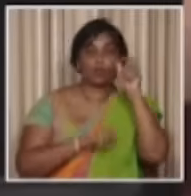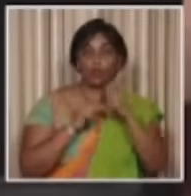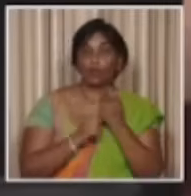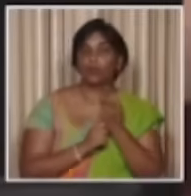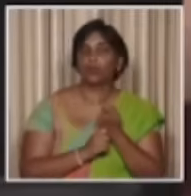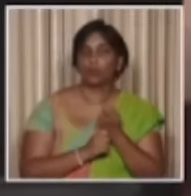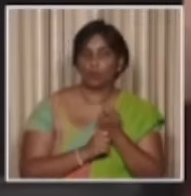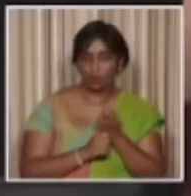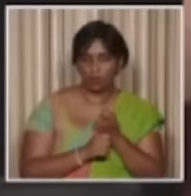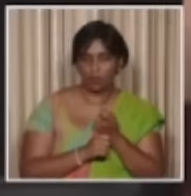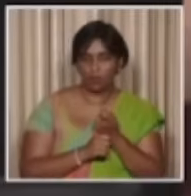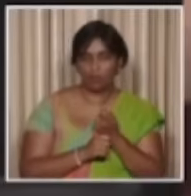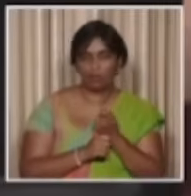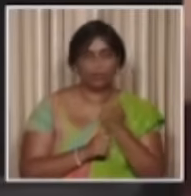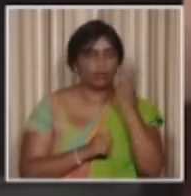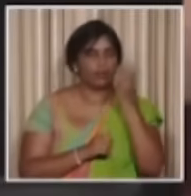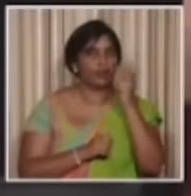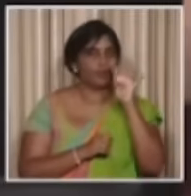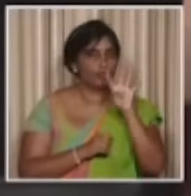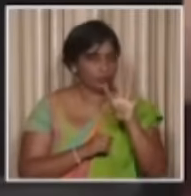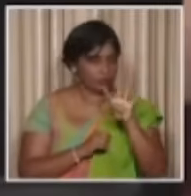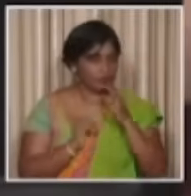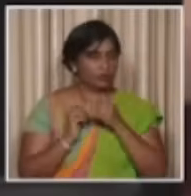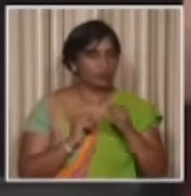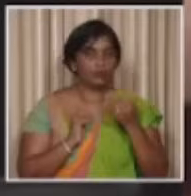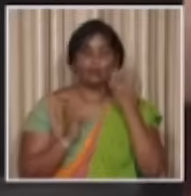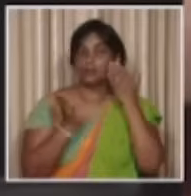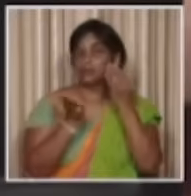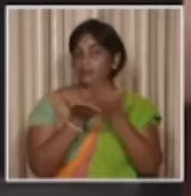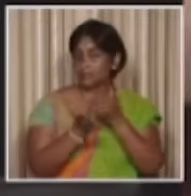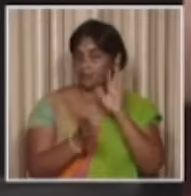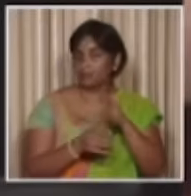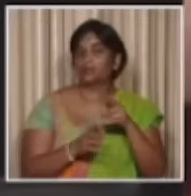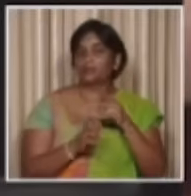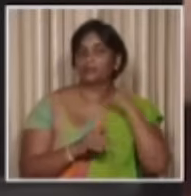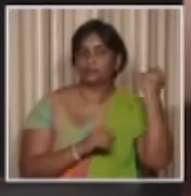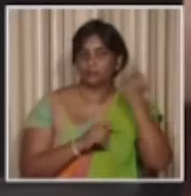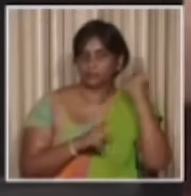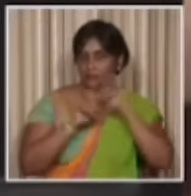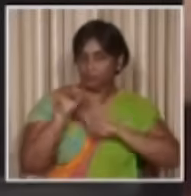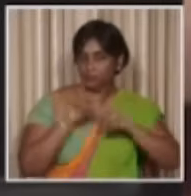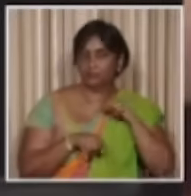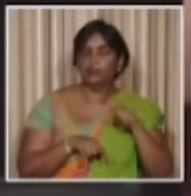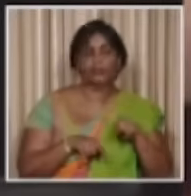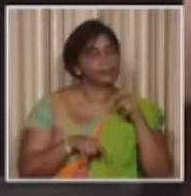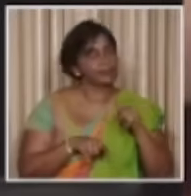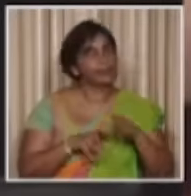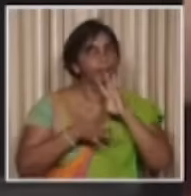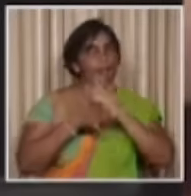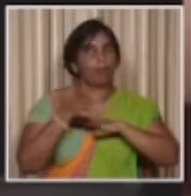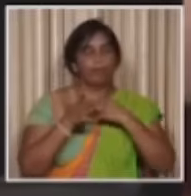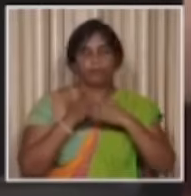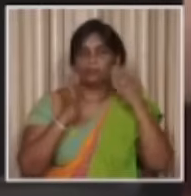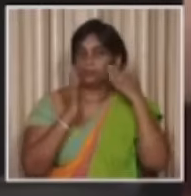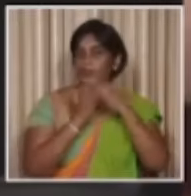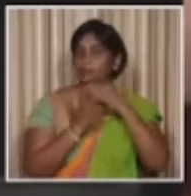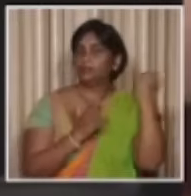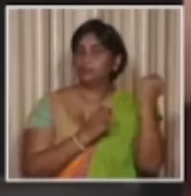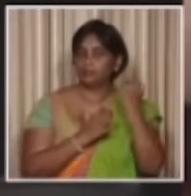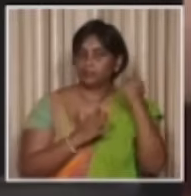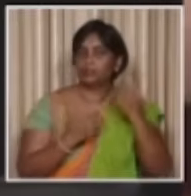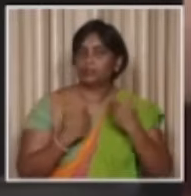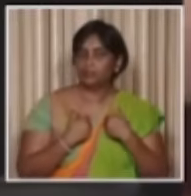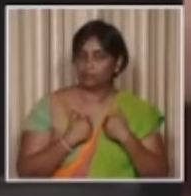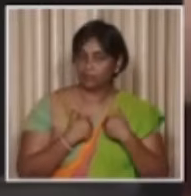මුදල් 2024 සඳහා යොමු කිරීම පිළිබඳව කරන කතාවක්. මේ අයවැය යෝජනාව කතා කරන අපි